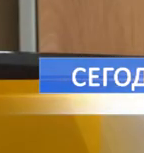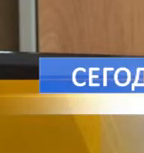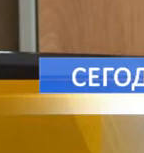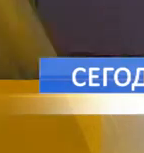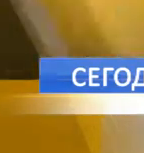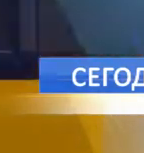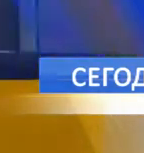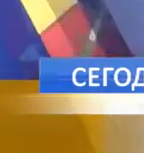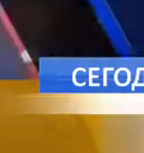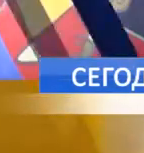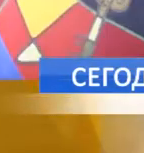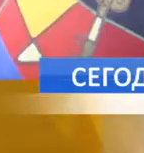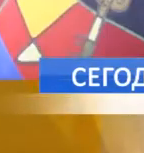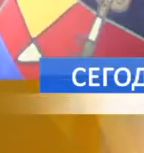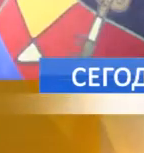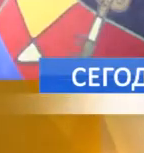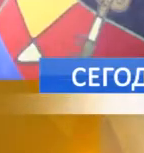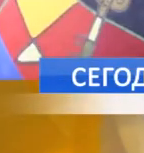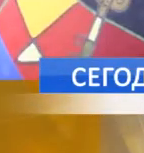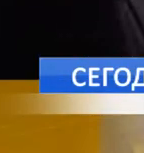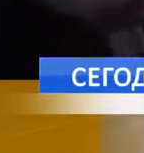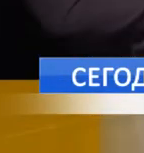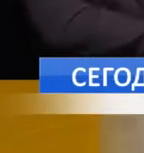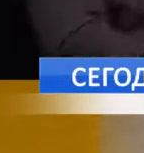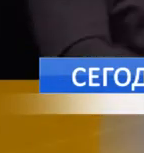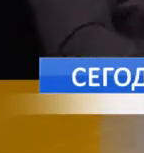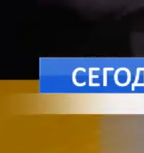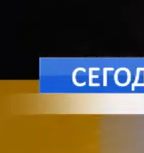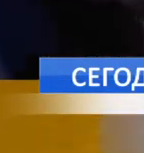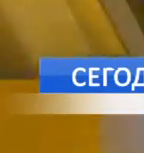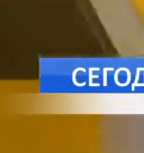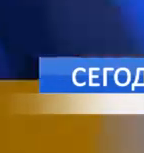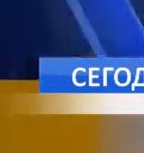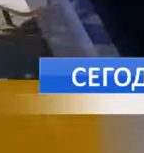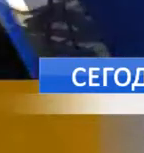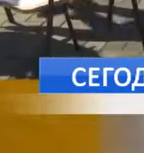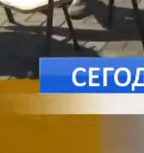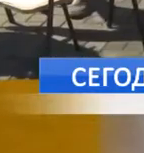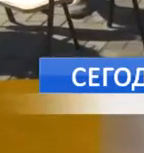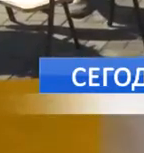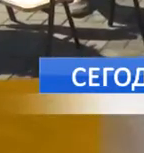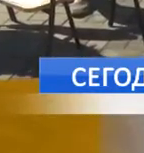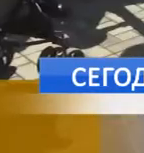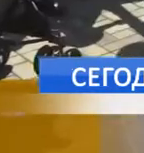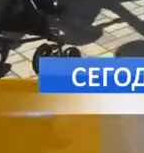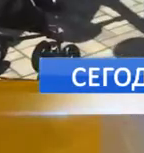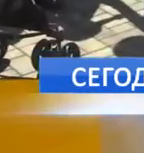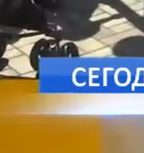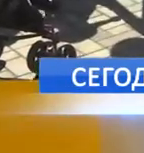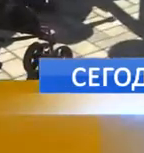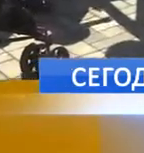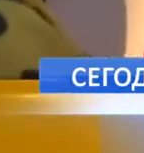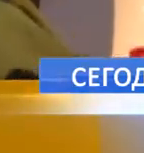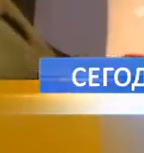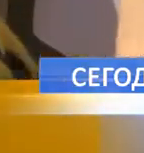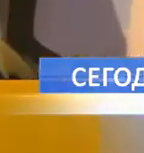Каратальского района. У нас гости. В Талдыкургане проходят Дни Астаны. Детство – это я и ты. В